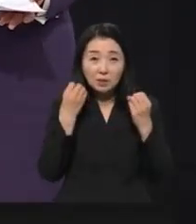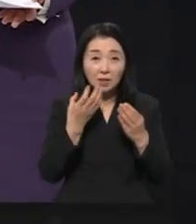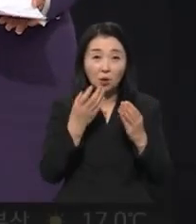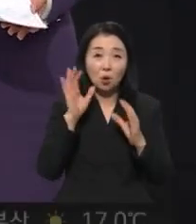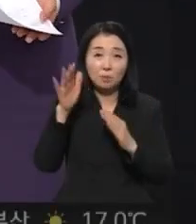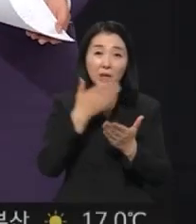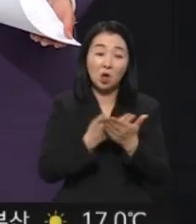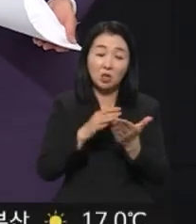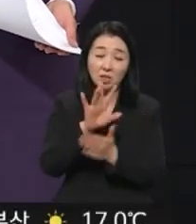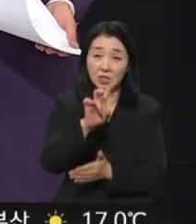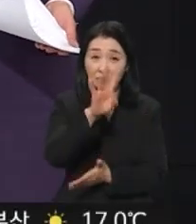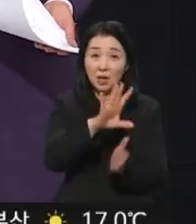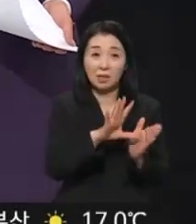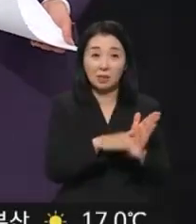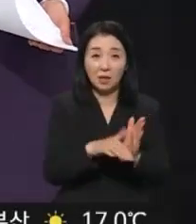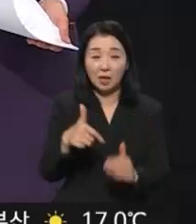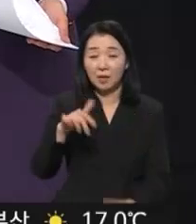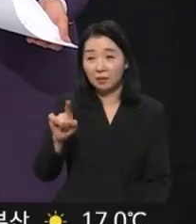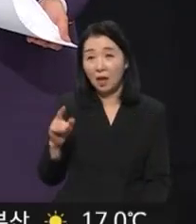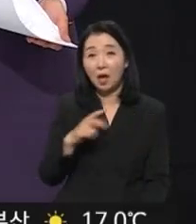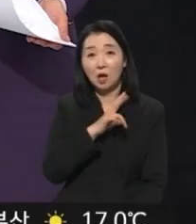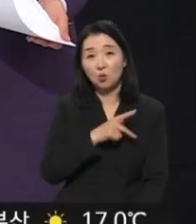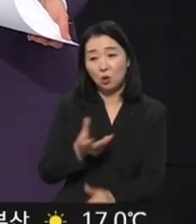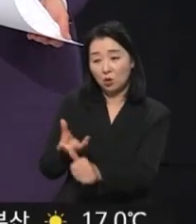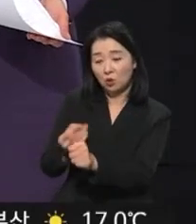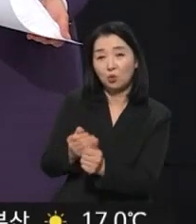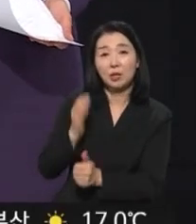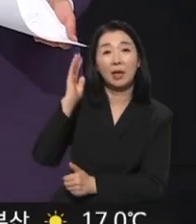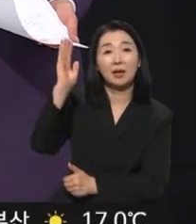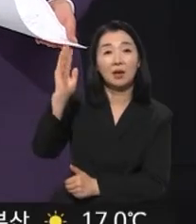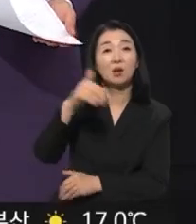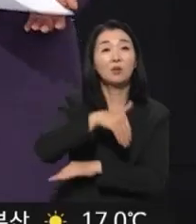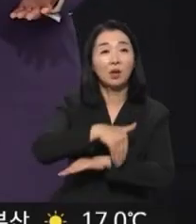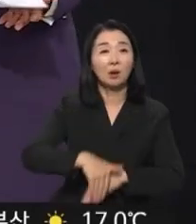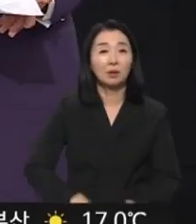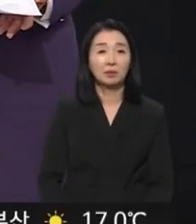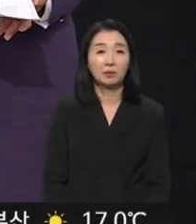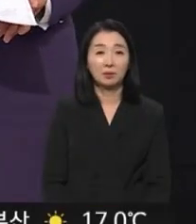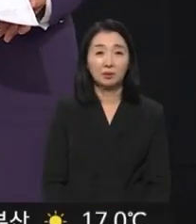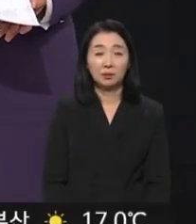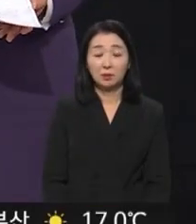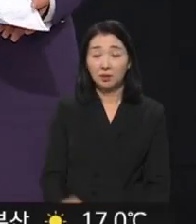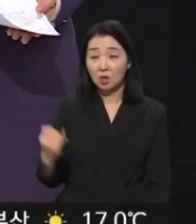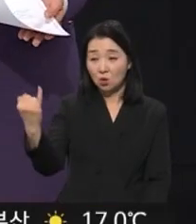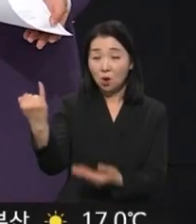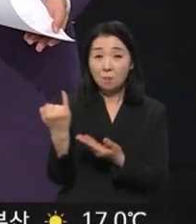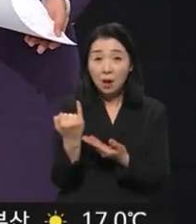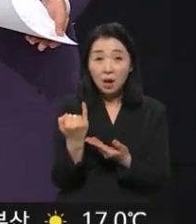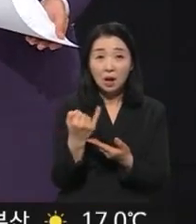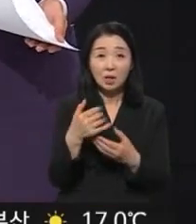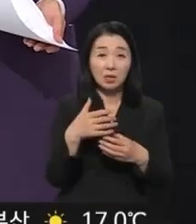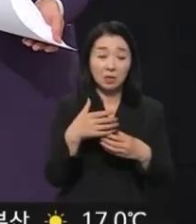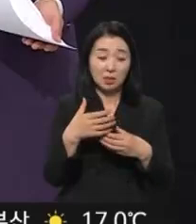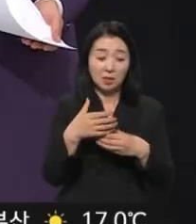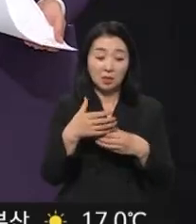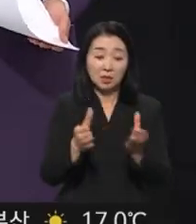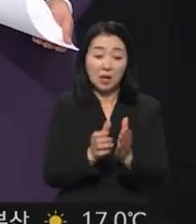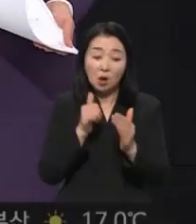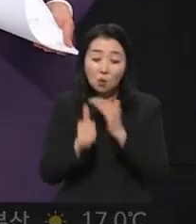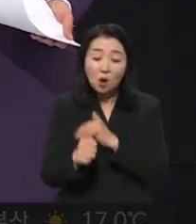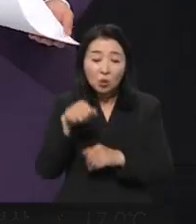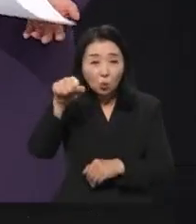미래혁신 24에서 나경원 전 의원이 초청돼 강연할 예정인데요. 나 전 의원은 아직 당권 도전 의사를